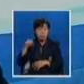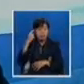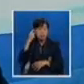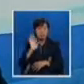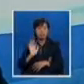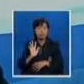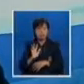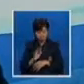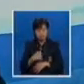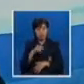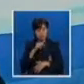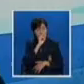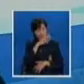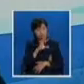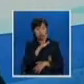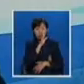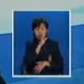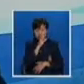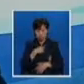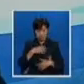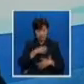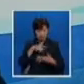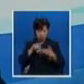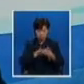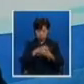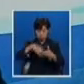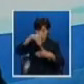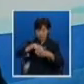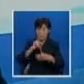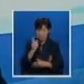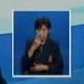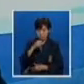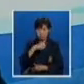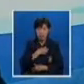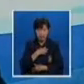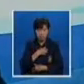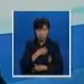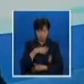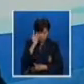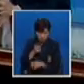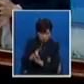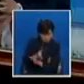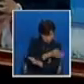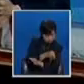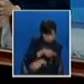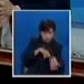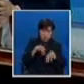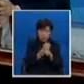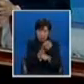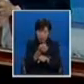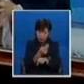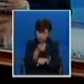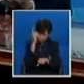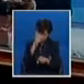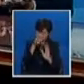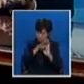เห็นว่าอยากจะให้เลือกตั้งกันใหม่ผมก็บอกว่าก่อนจะเลือกตั้งเนี่ยเราต้องทำอะไรบ้างบ้านเมืองถึงจะสงบสุขจริงน